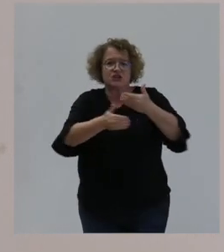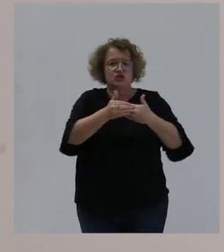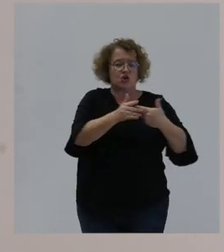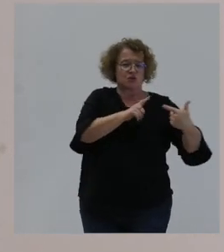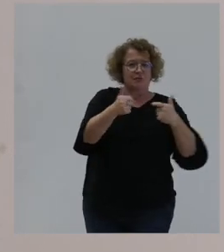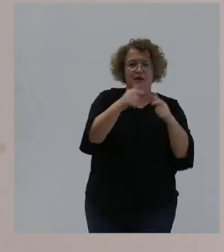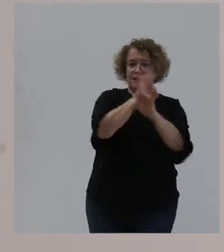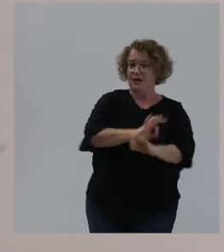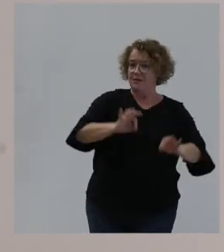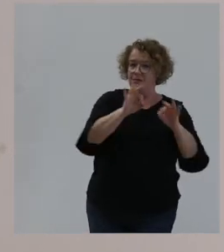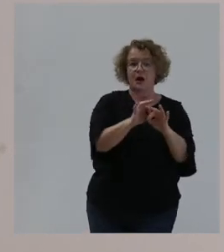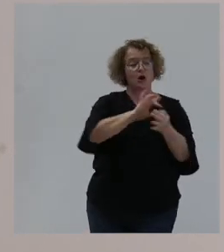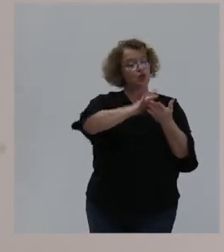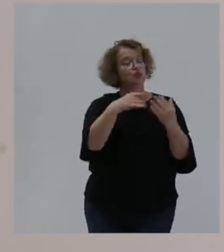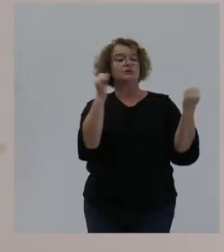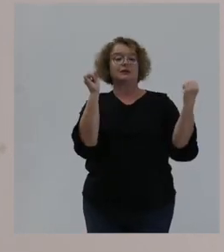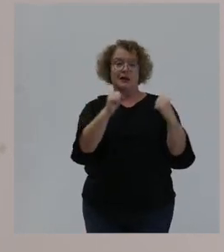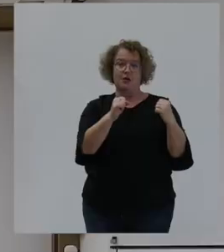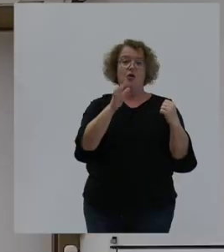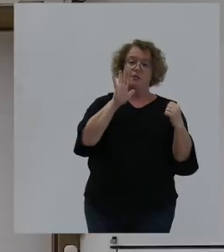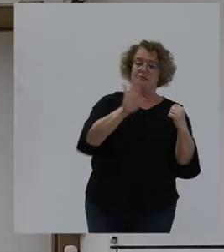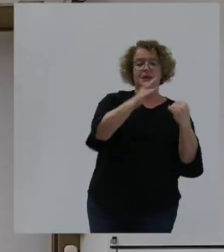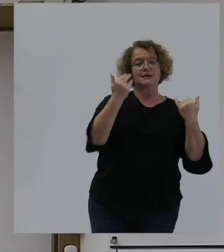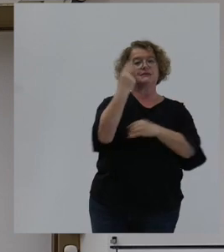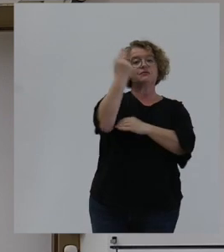une imposition et qui nous démarque des autres établissements.